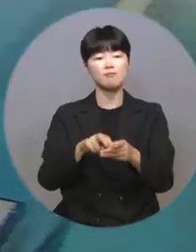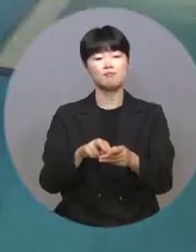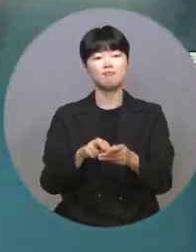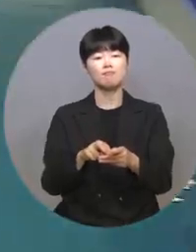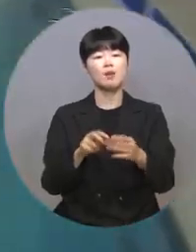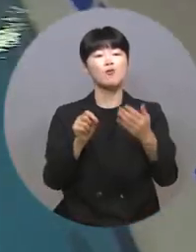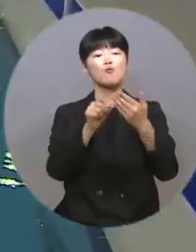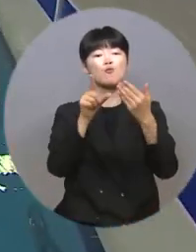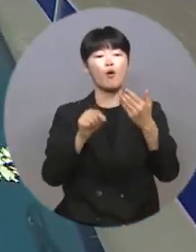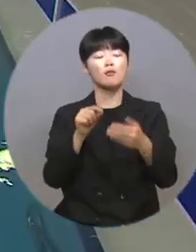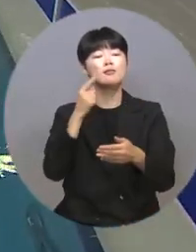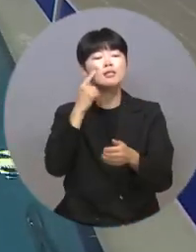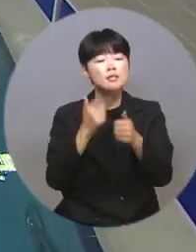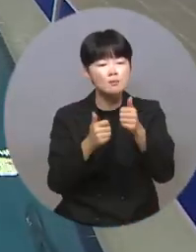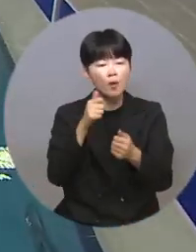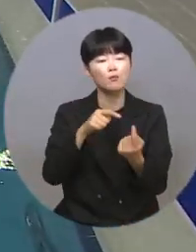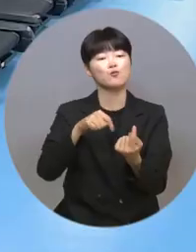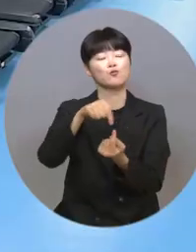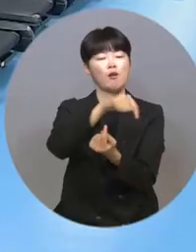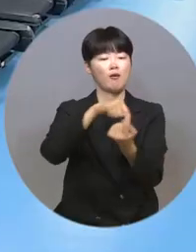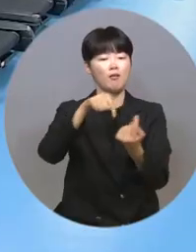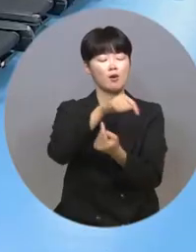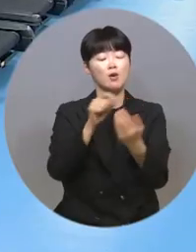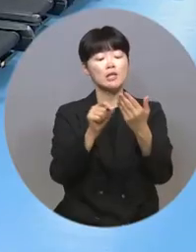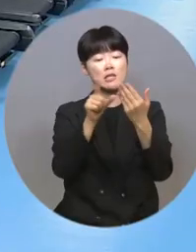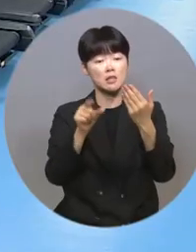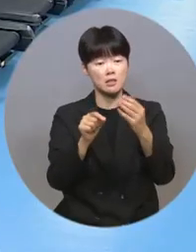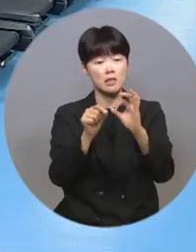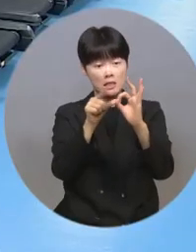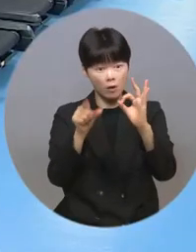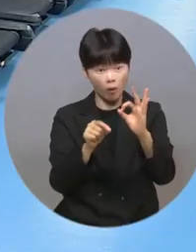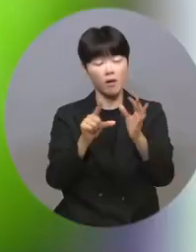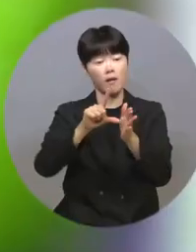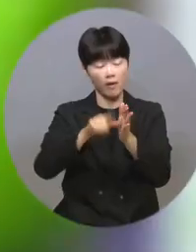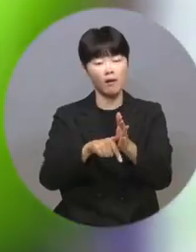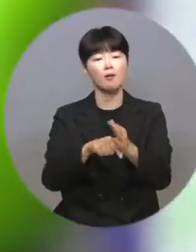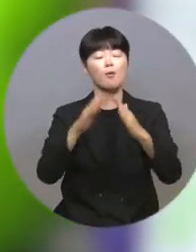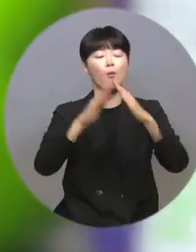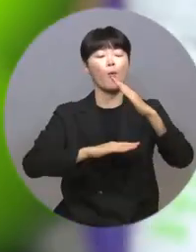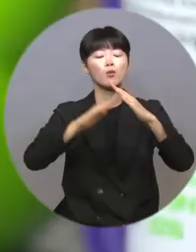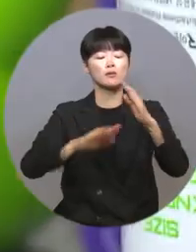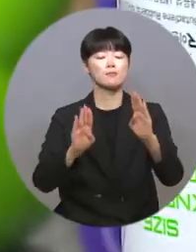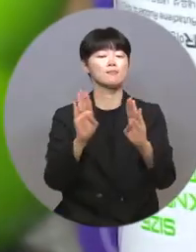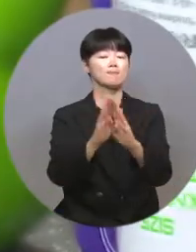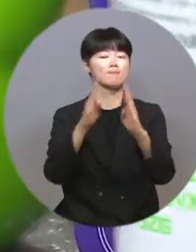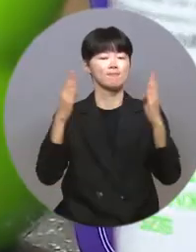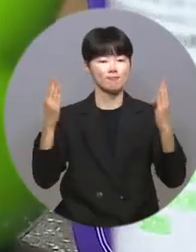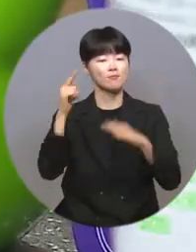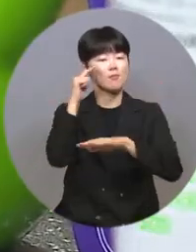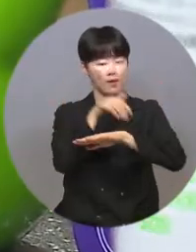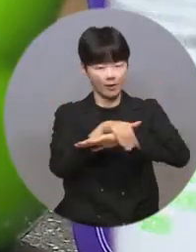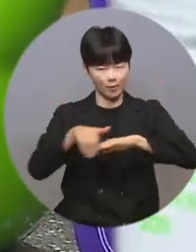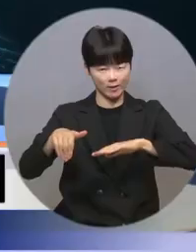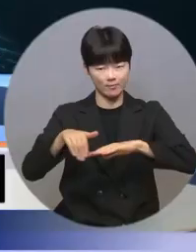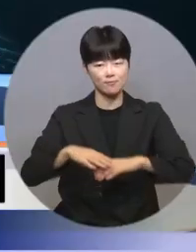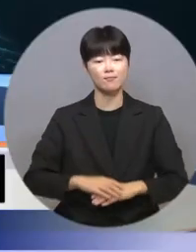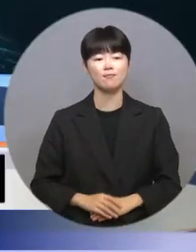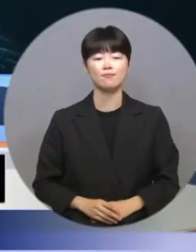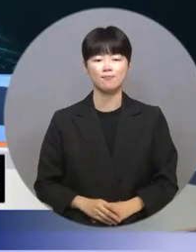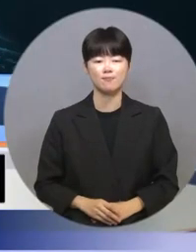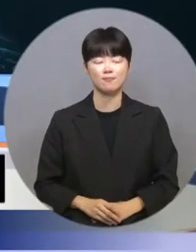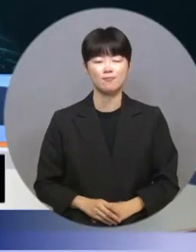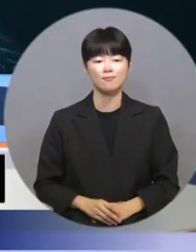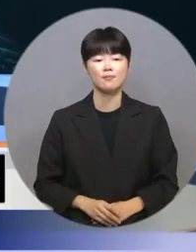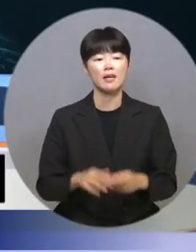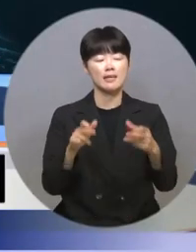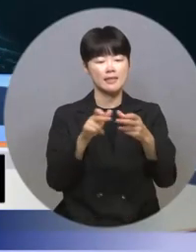운영을 시작으로 오는 10월부터 정식 운영에 들어갈 예정입니다. 복지TV 뉴스 박순용입니다.